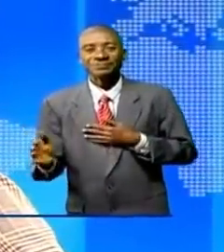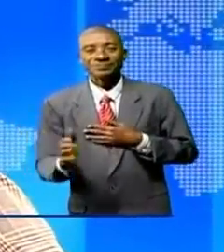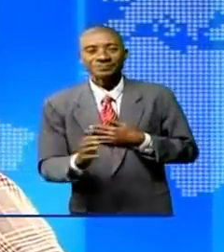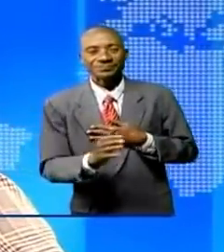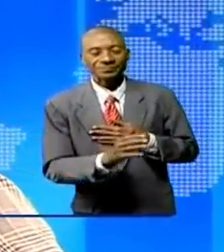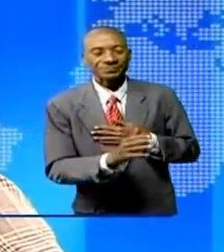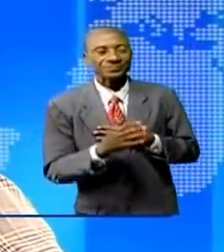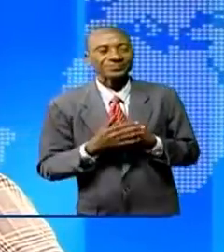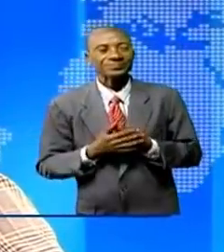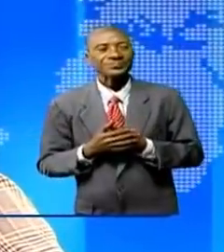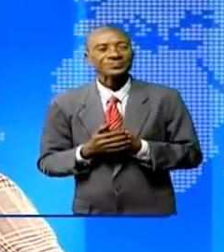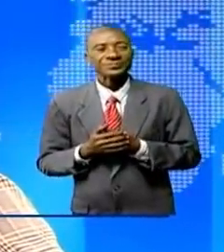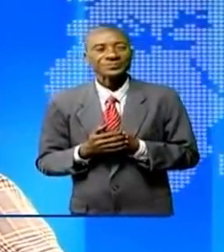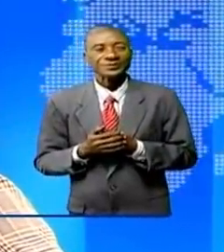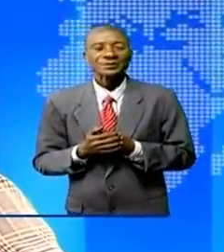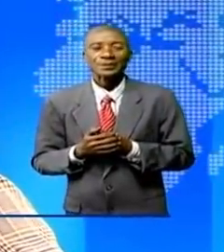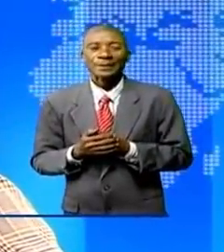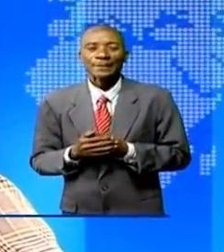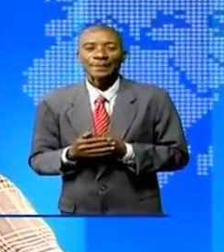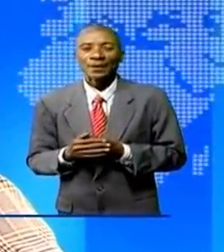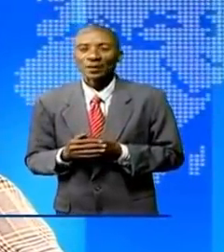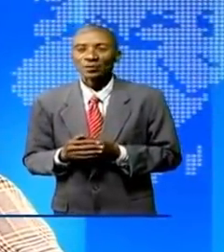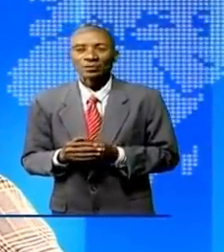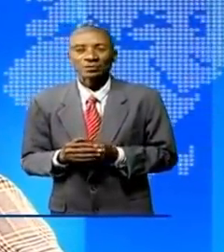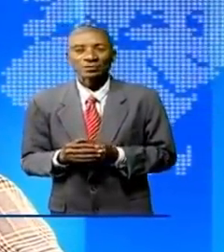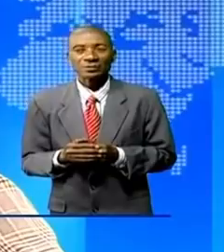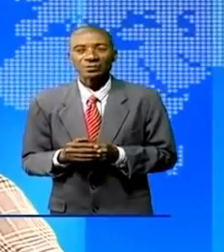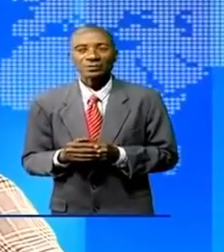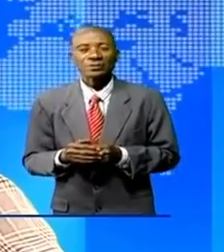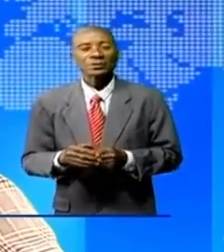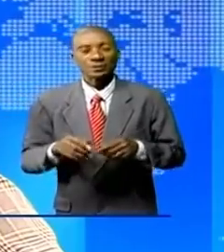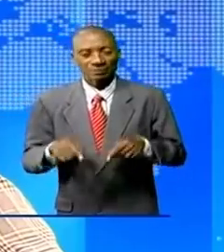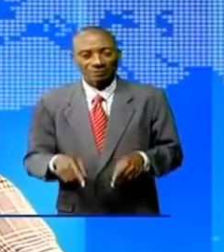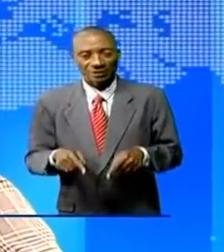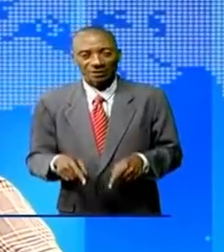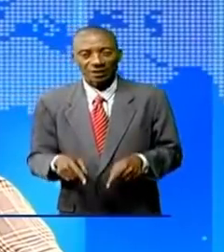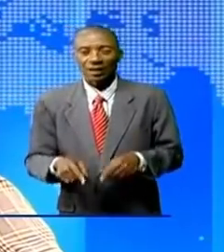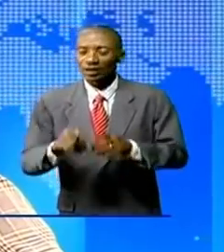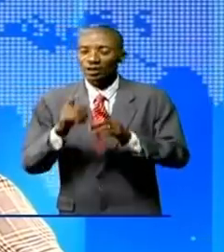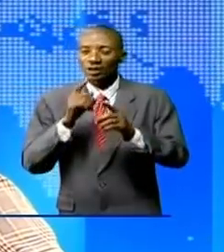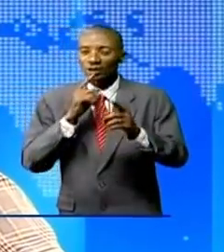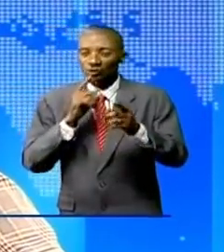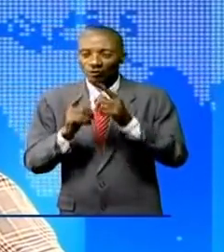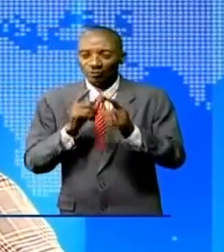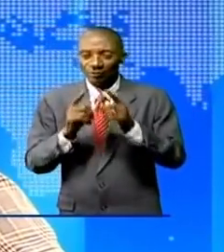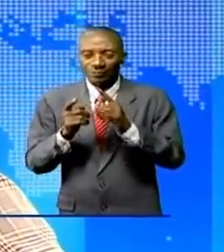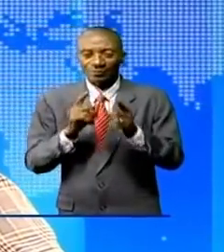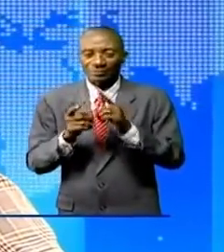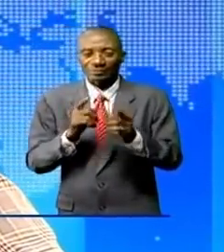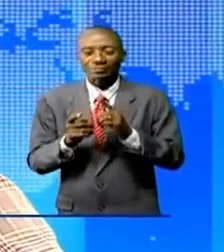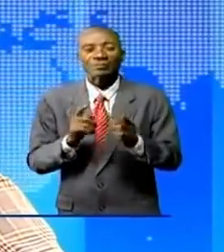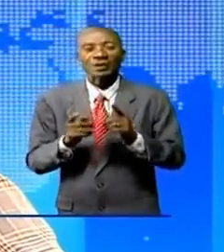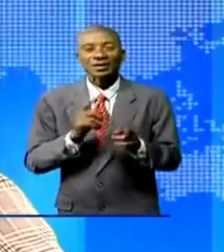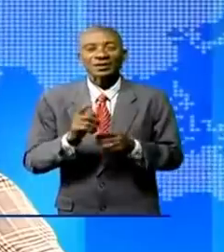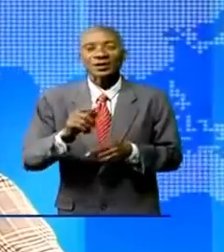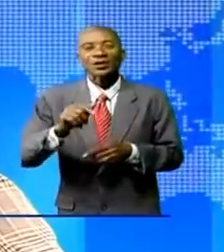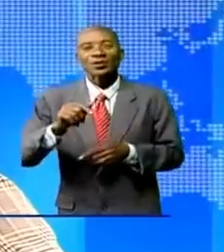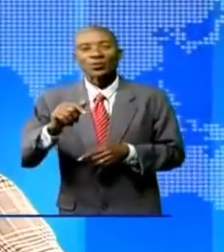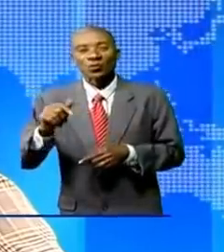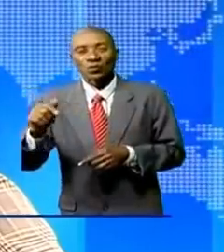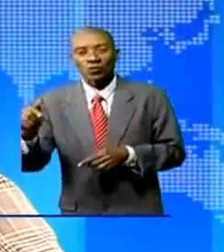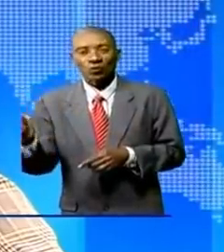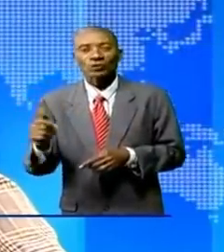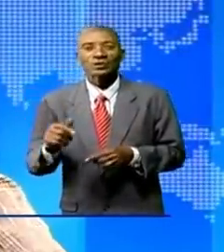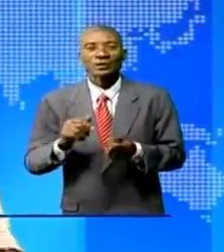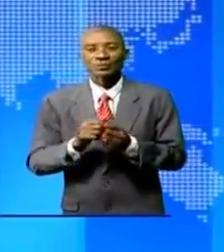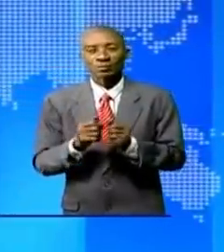soirée. Les membres du gouvernement provincial, cadres des formations politiques, tous de l'Union Sacrée, ont fait le déplacement de